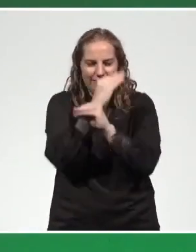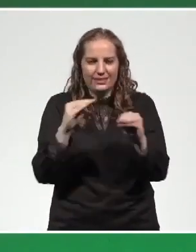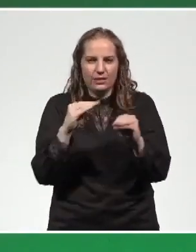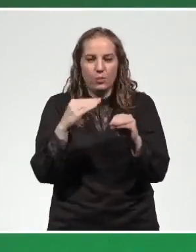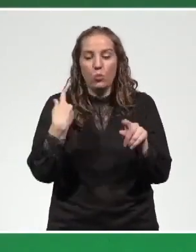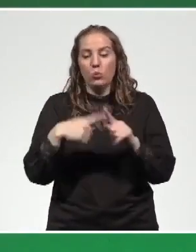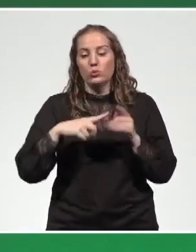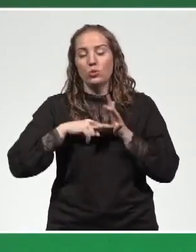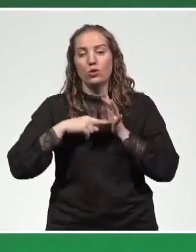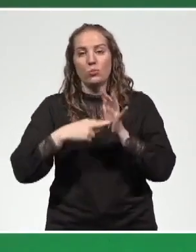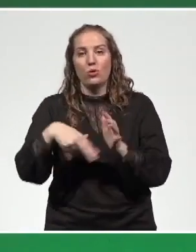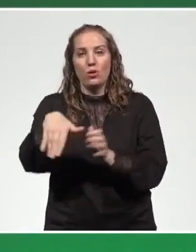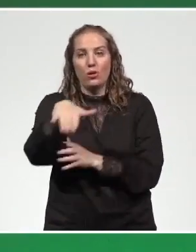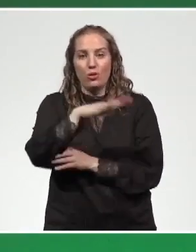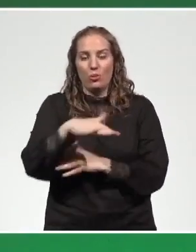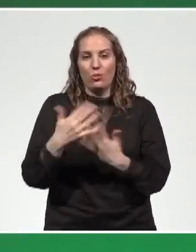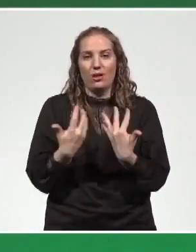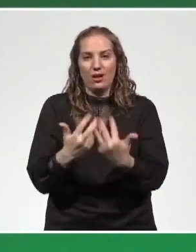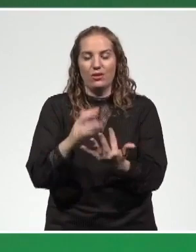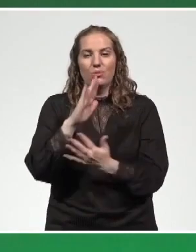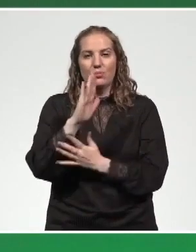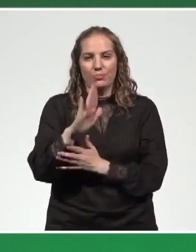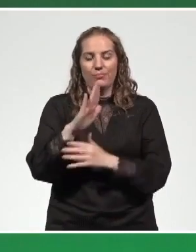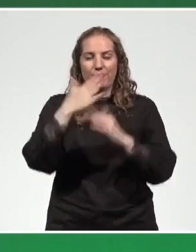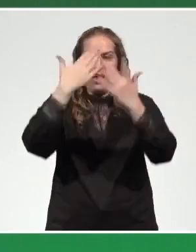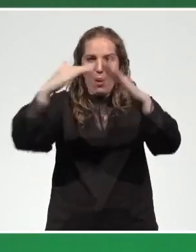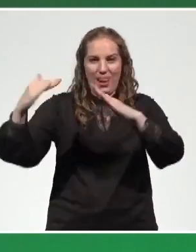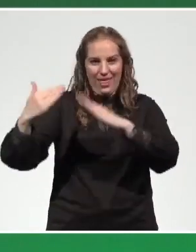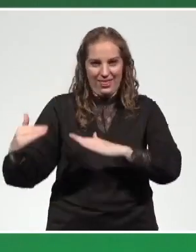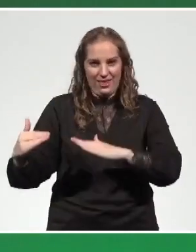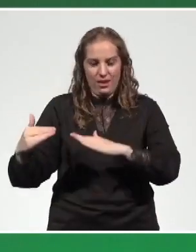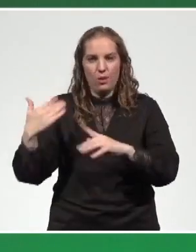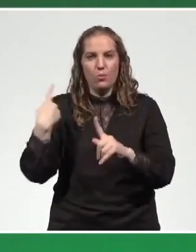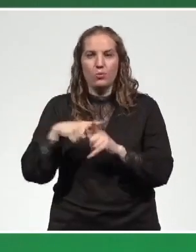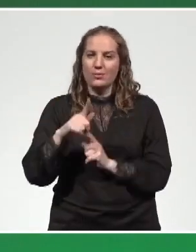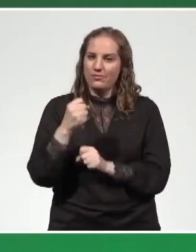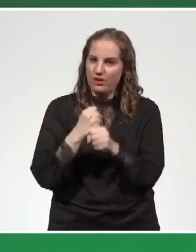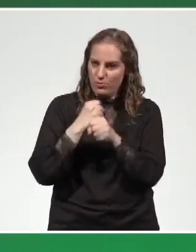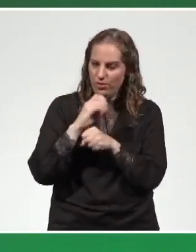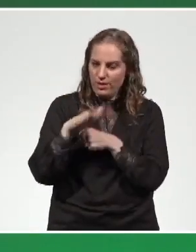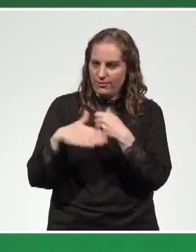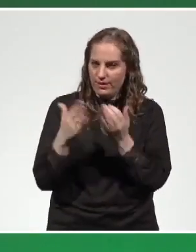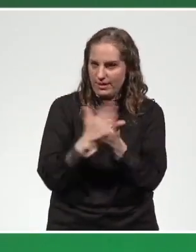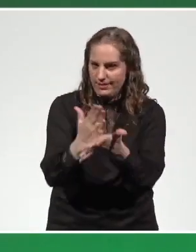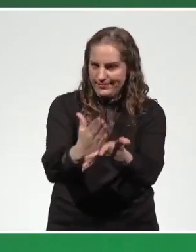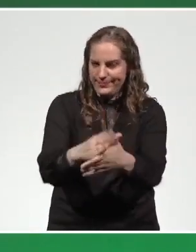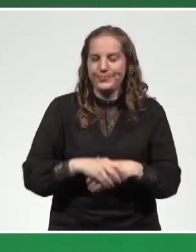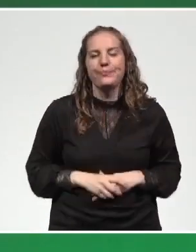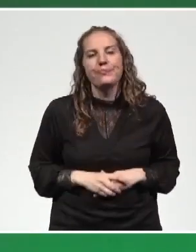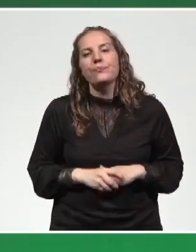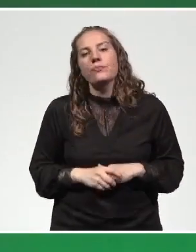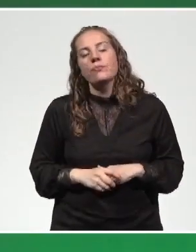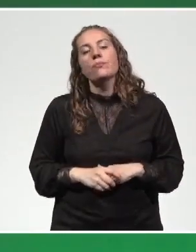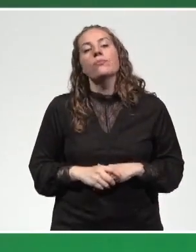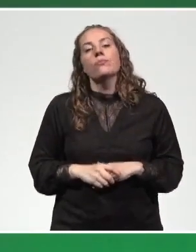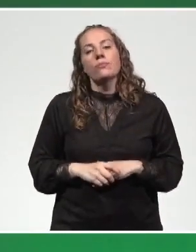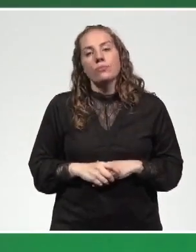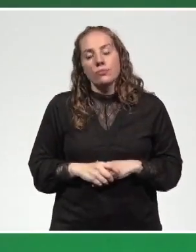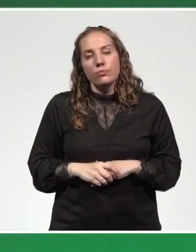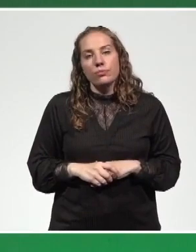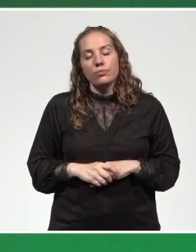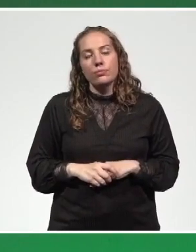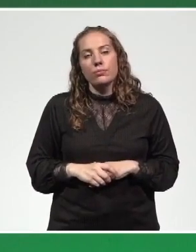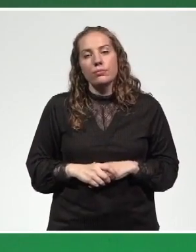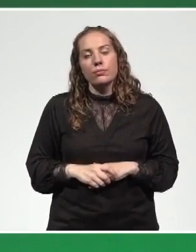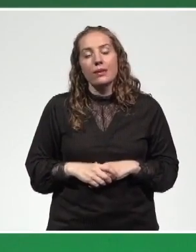undirbúningur að stofnun þjóðgarðs á hálendinu og þessari vinnu þarf að ljúka. Við þurfum að afgreiða þriðja